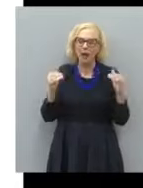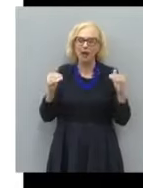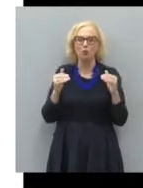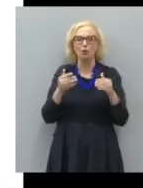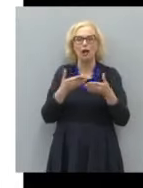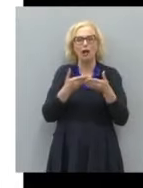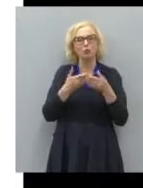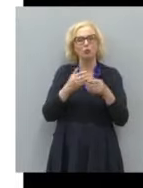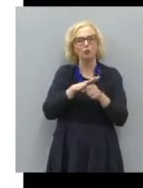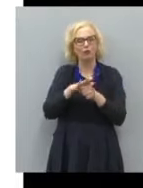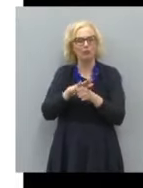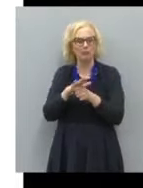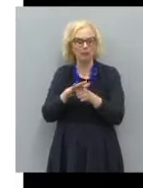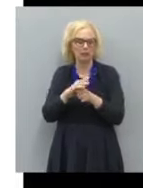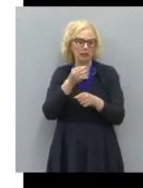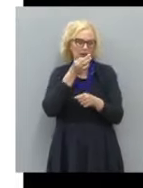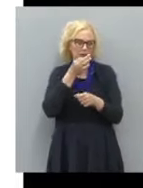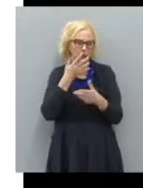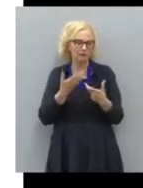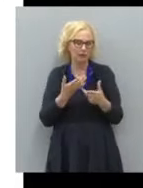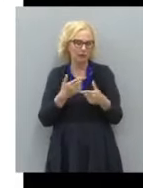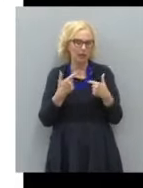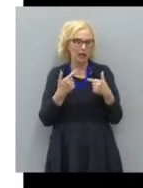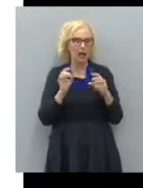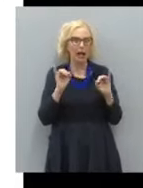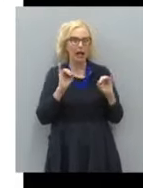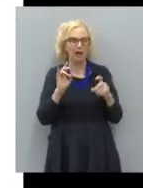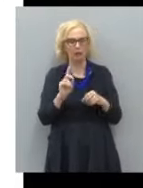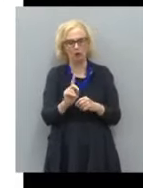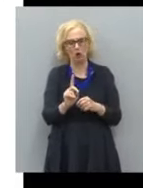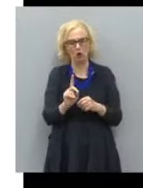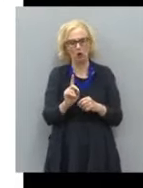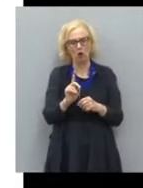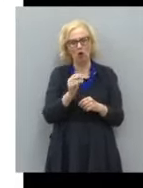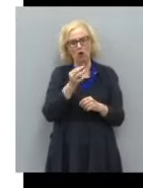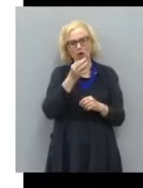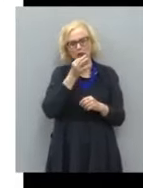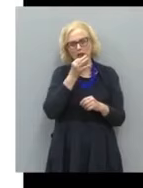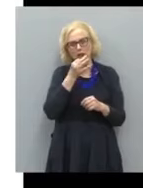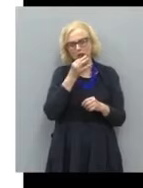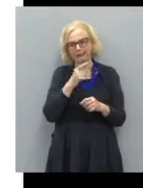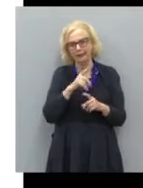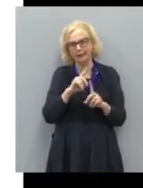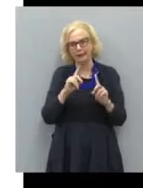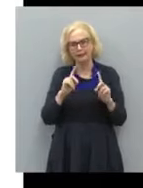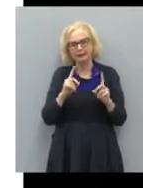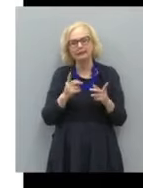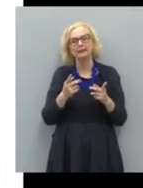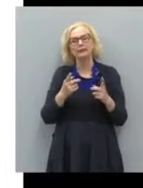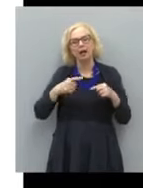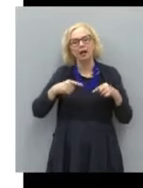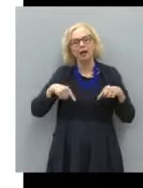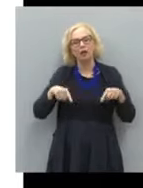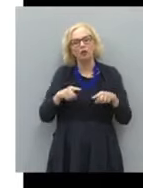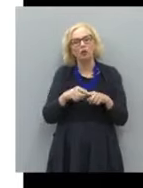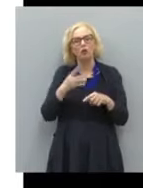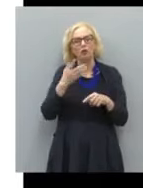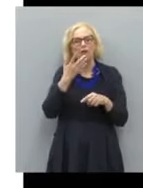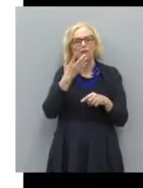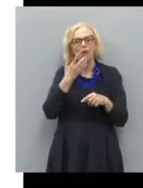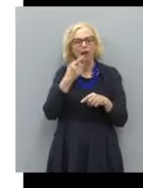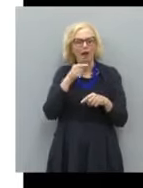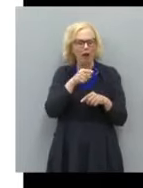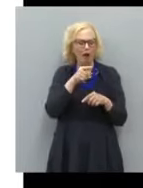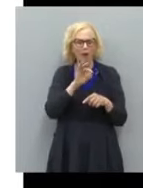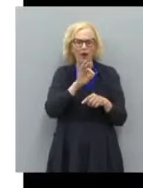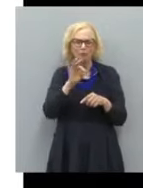questo non vorrei allarmare quando parliamo di questo non si tratta di macelleria sociale si tratta solo di andare a considerare alcune inefficienze